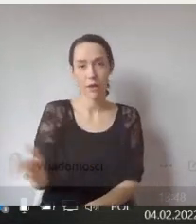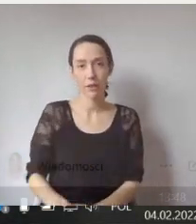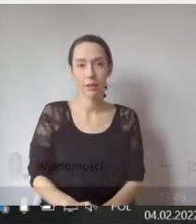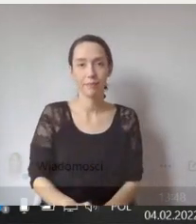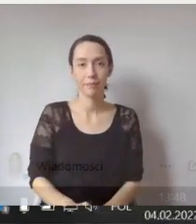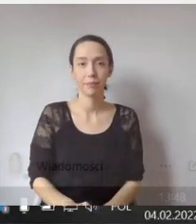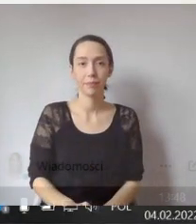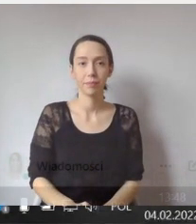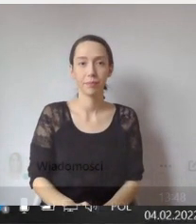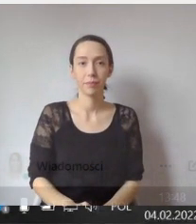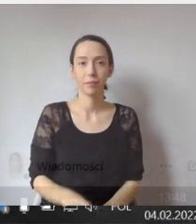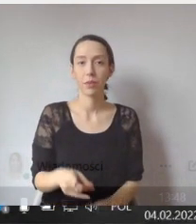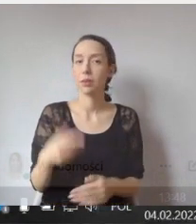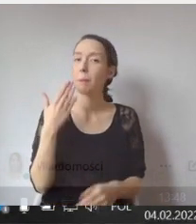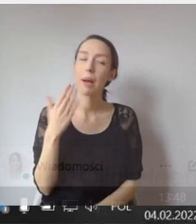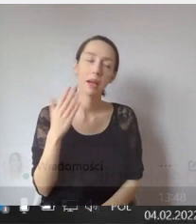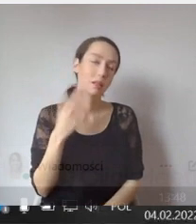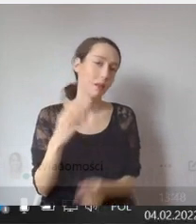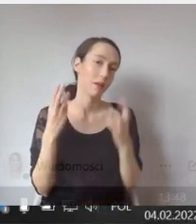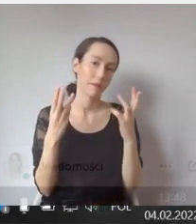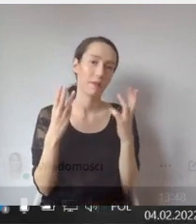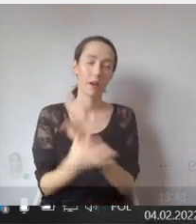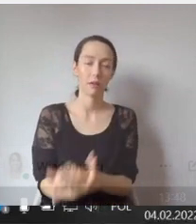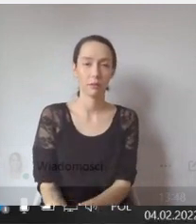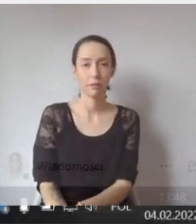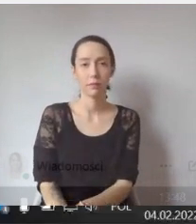że to jest mega istotne.